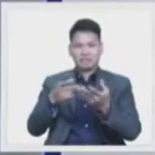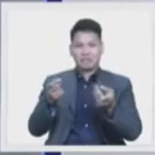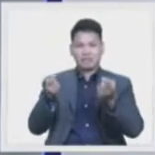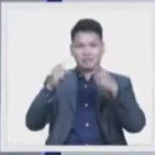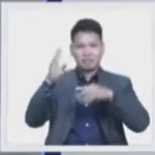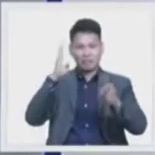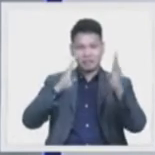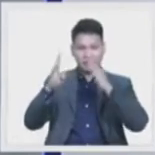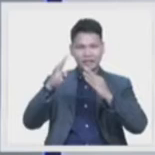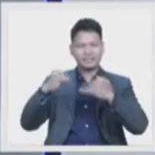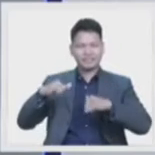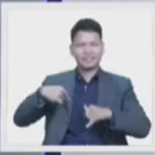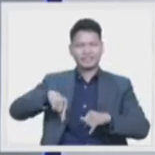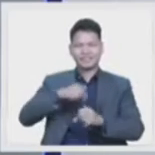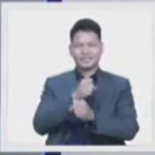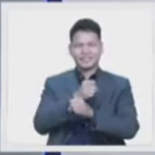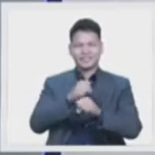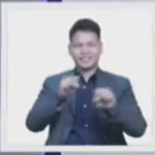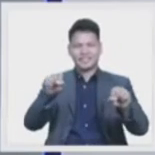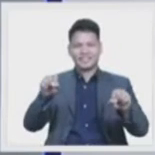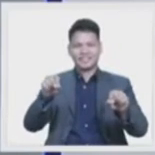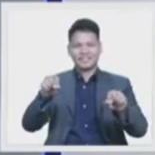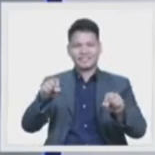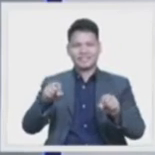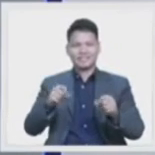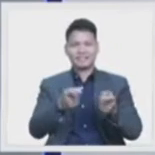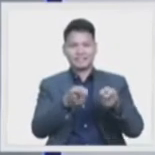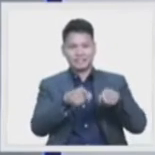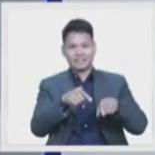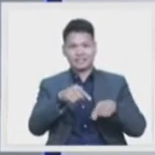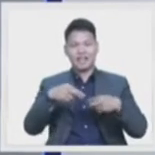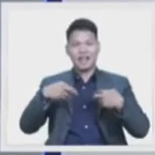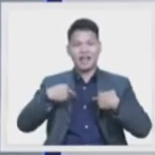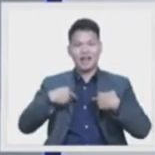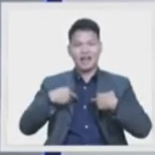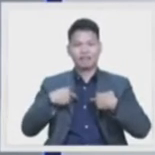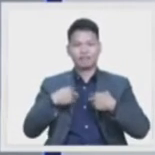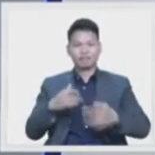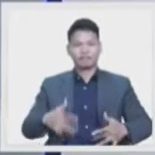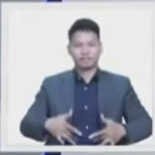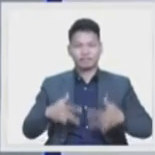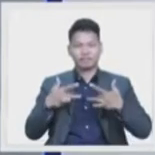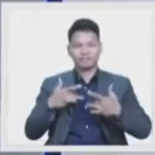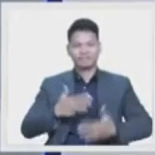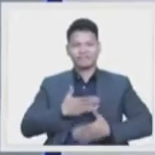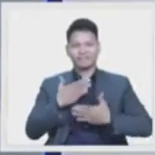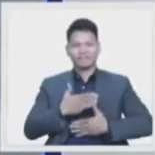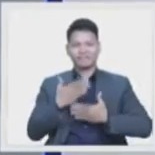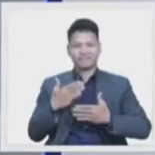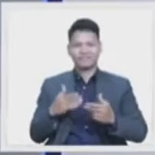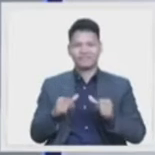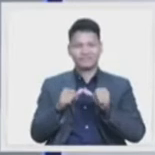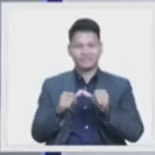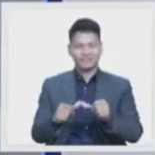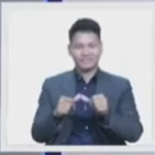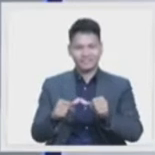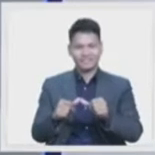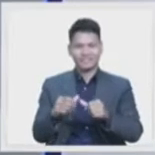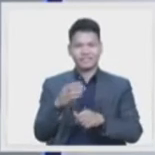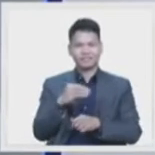ana, magmalipayon ang atong pagkinabuhi, maingon man ang